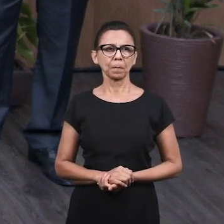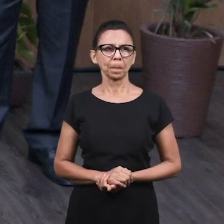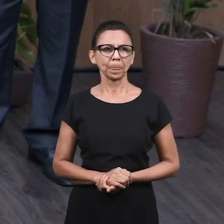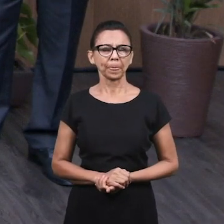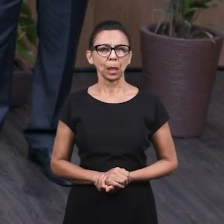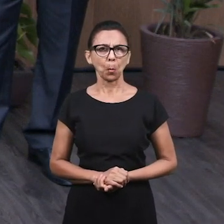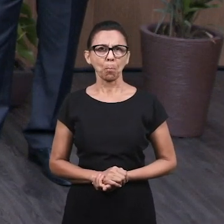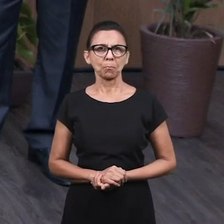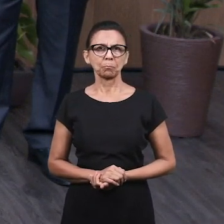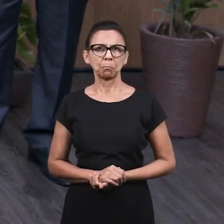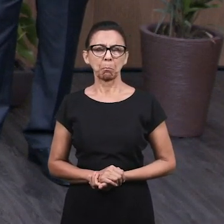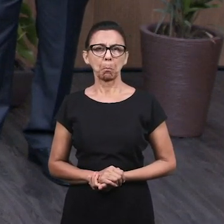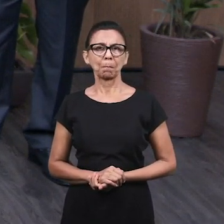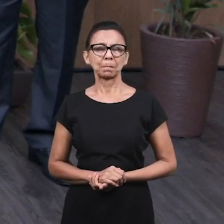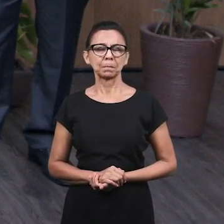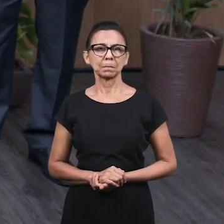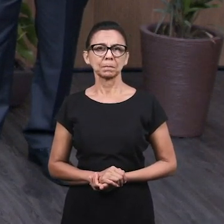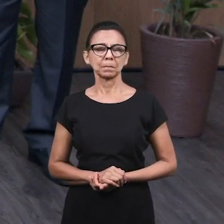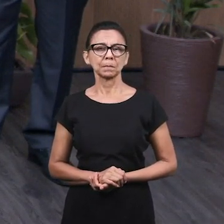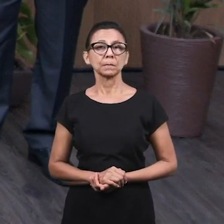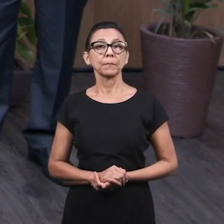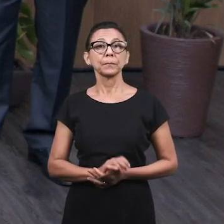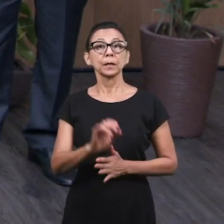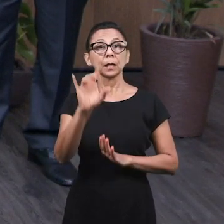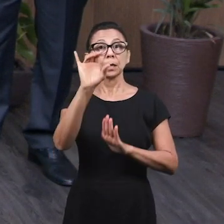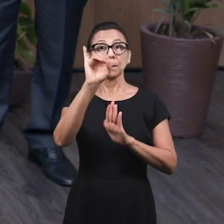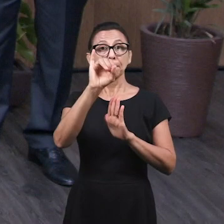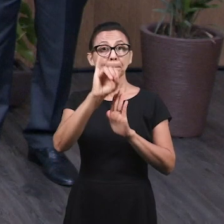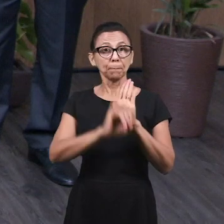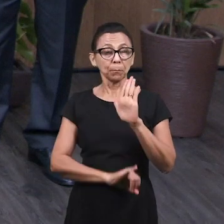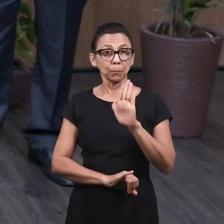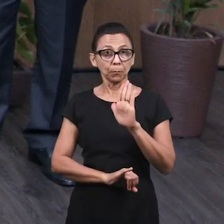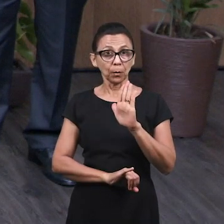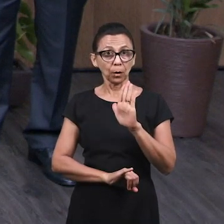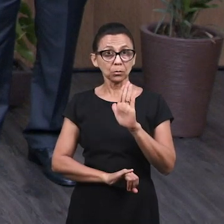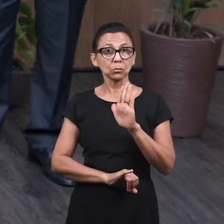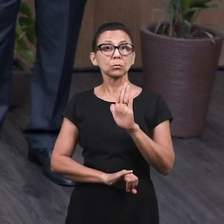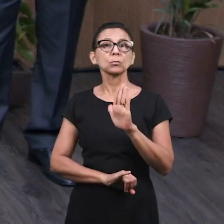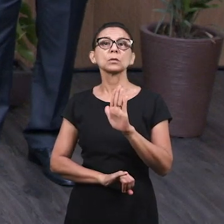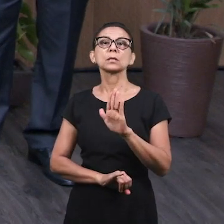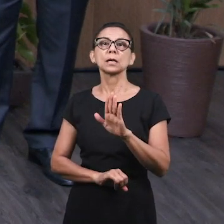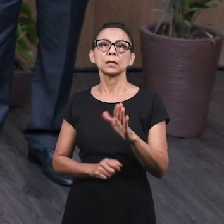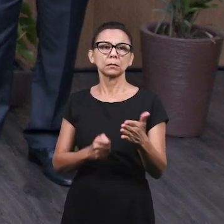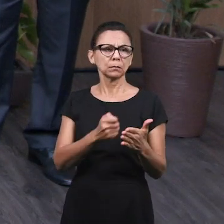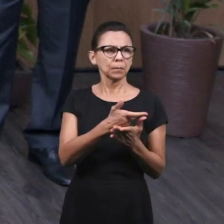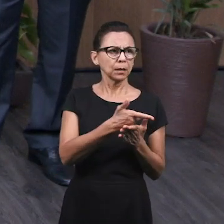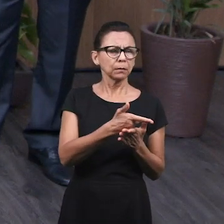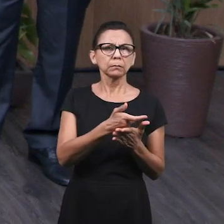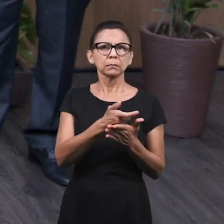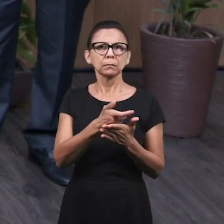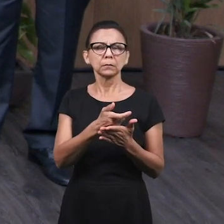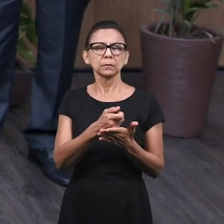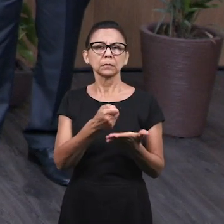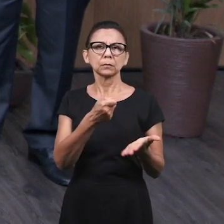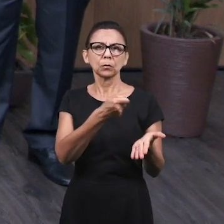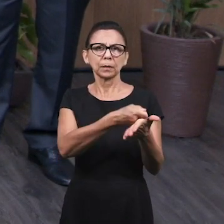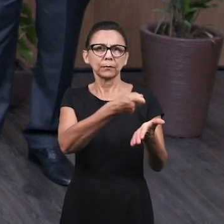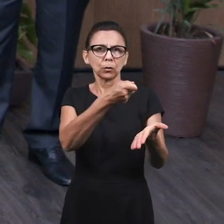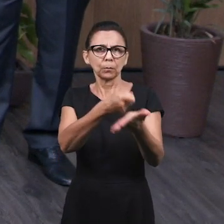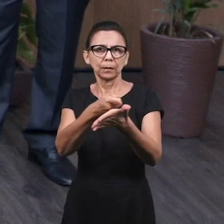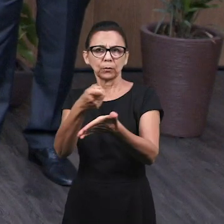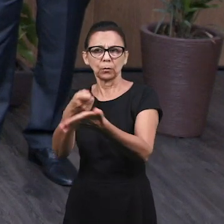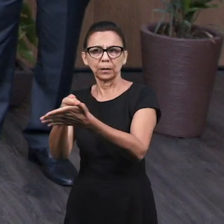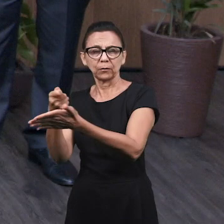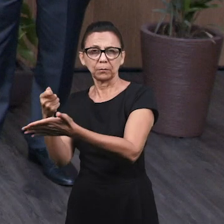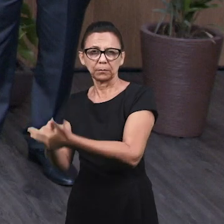après, une fois qu'il a accepté Jésus, ações de que il y avait des indications qu'il avait